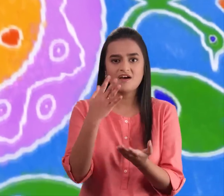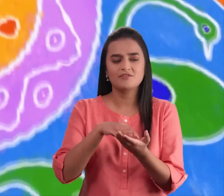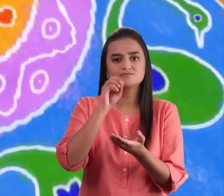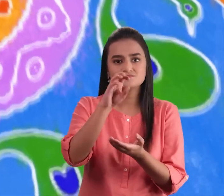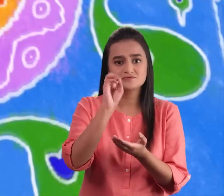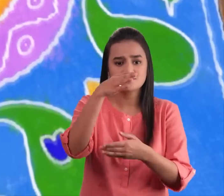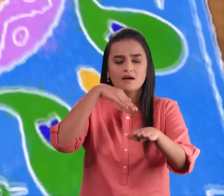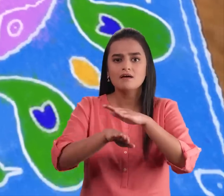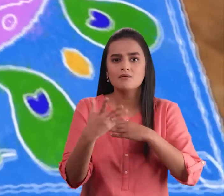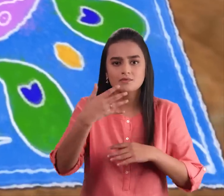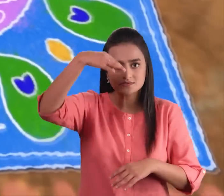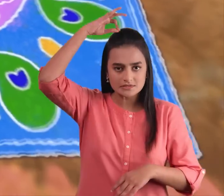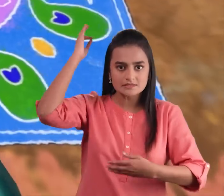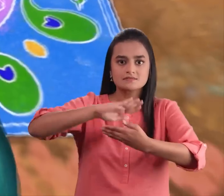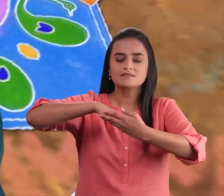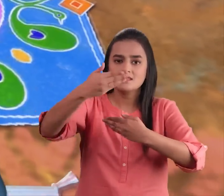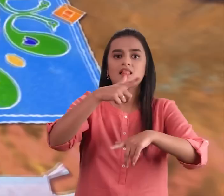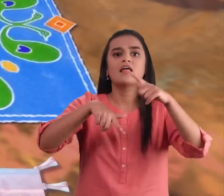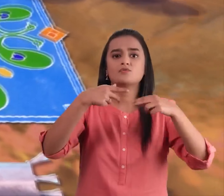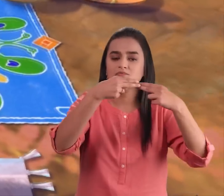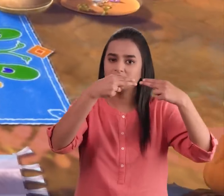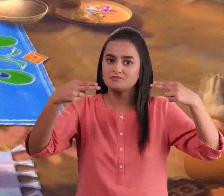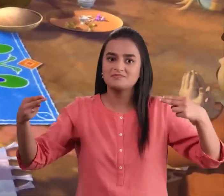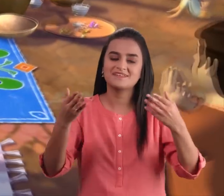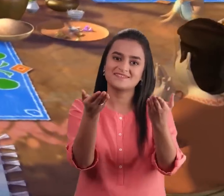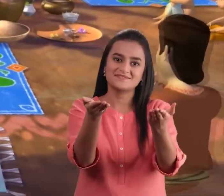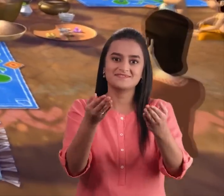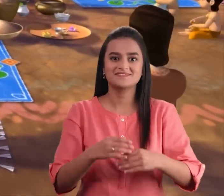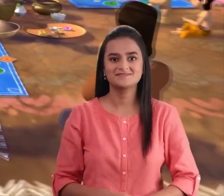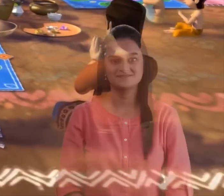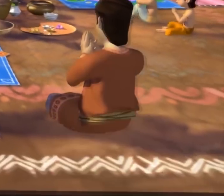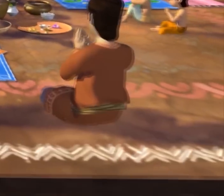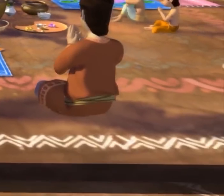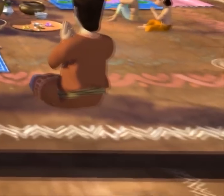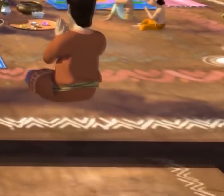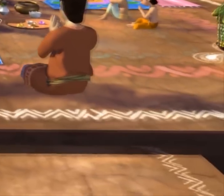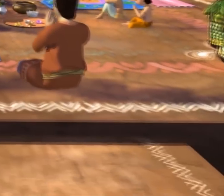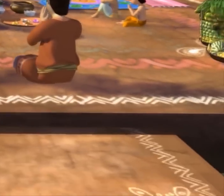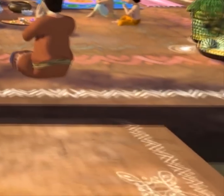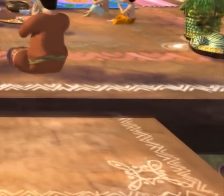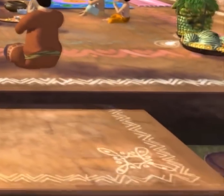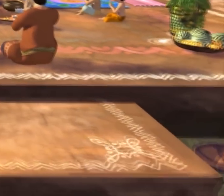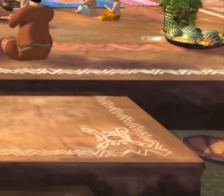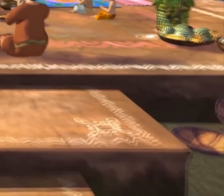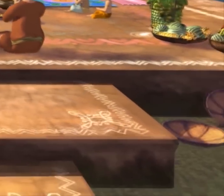इंद्रत्वं पुरन्दरी मणिगणैः मन्दारवृन्दारकैः ब्रह्महत्यै परिचारकैः